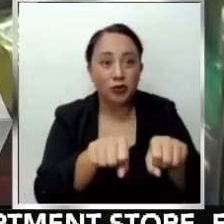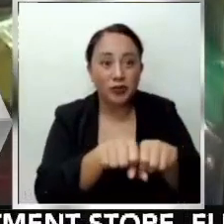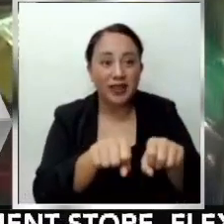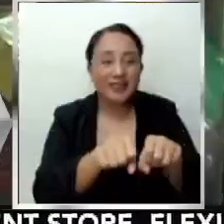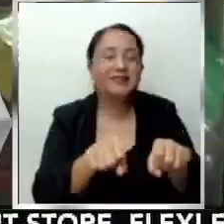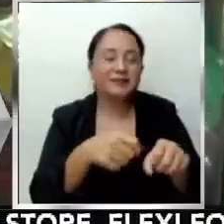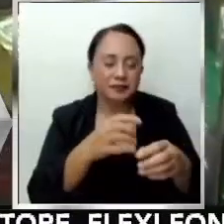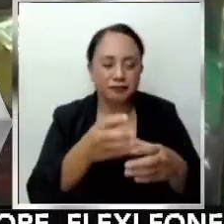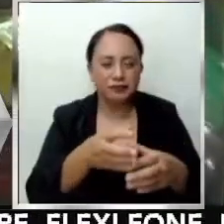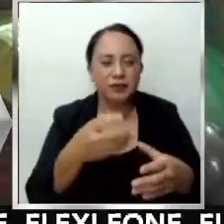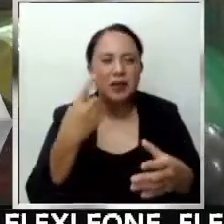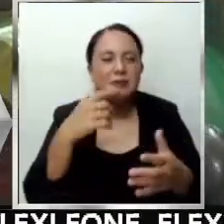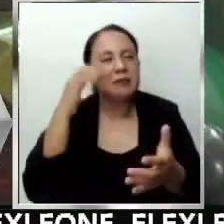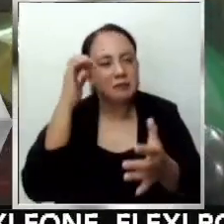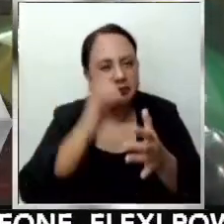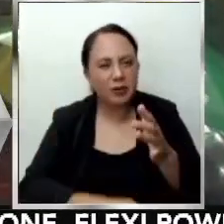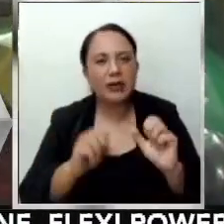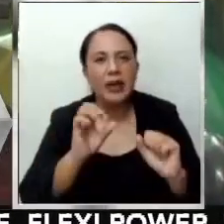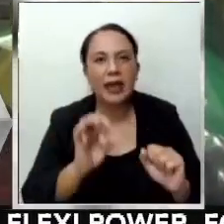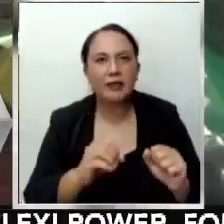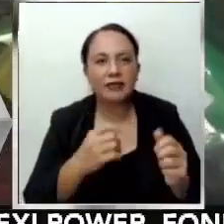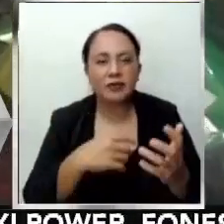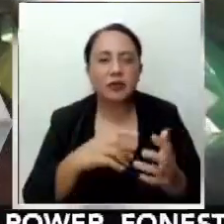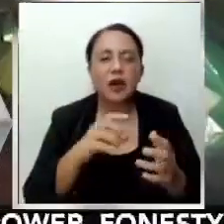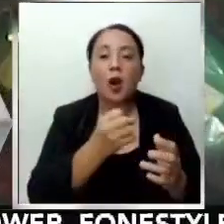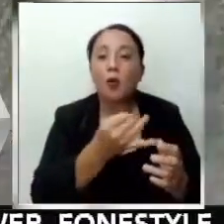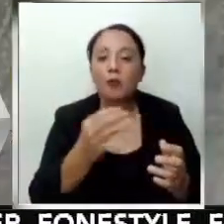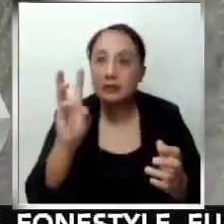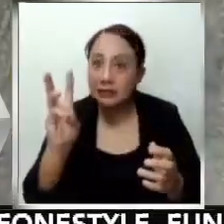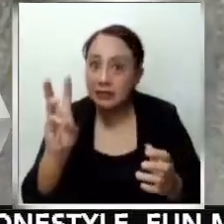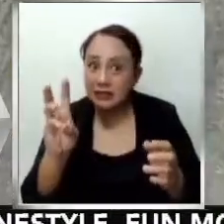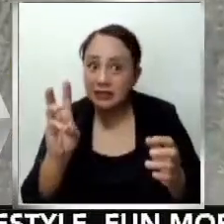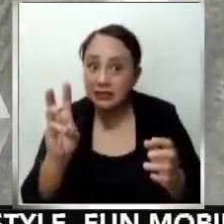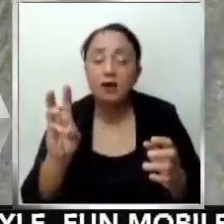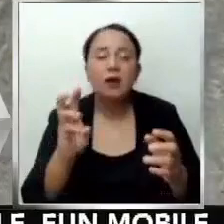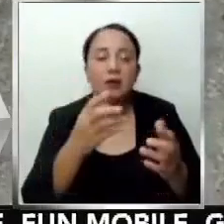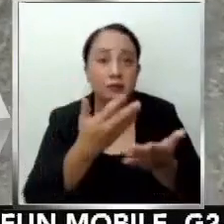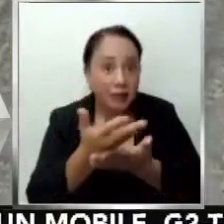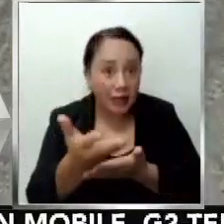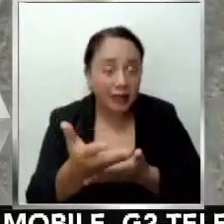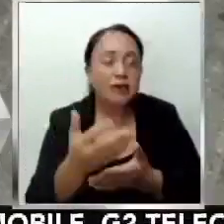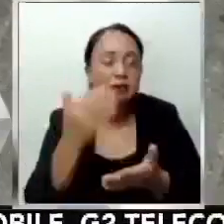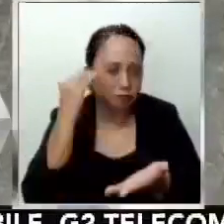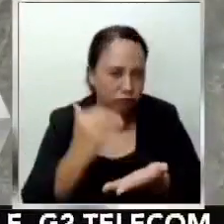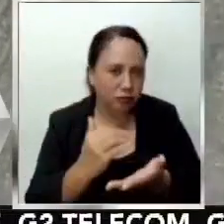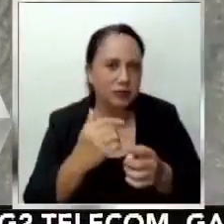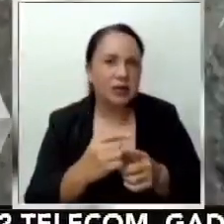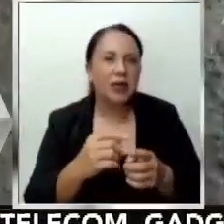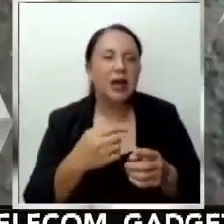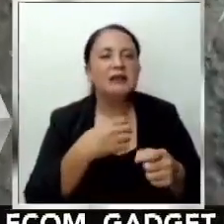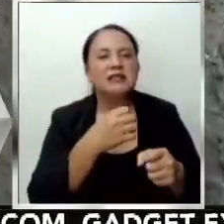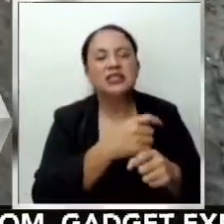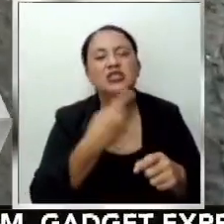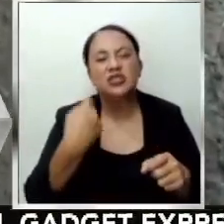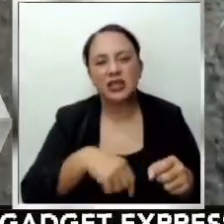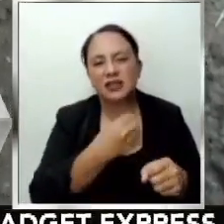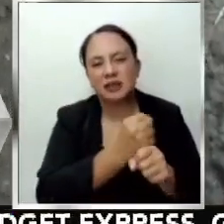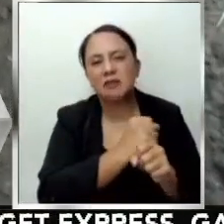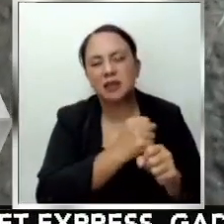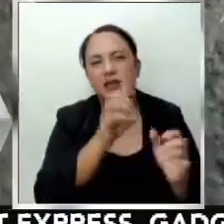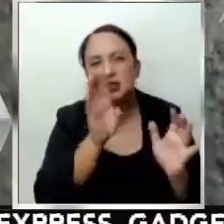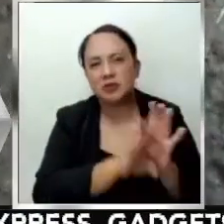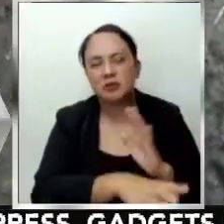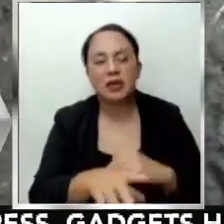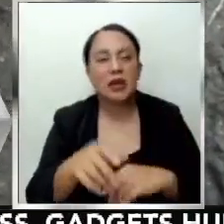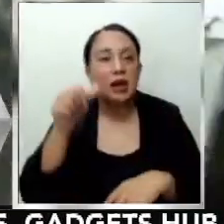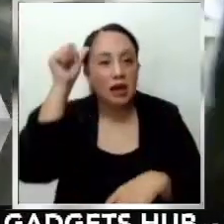bawas presyo pa kung mahigit sa 6 na pares ang bibilhin. Mas mura yung mga made in China. Ang pang-adult nasa